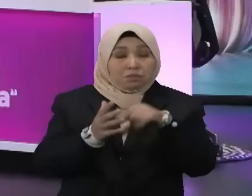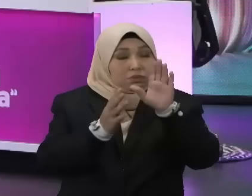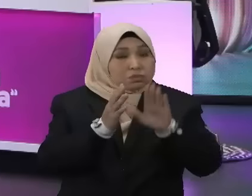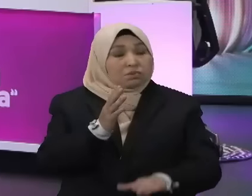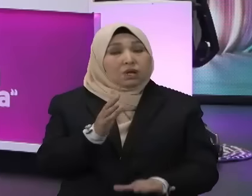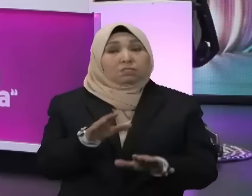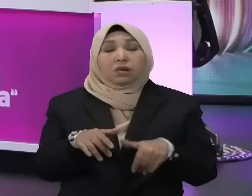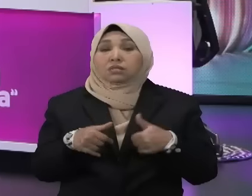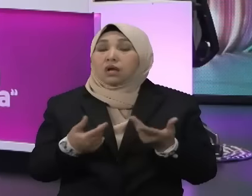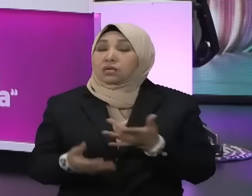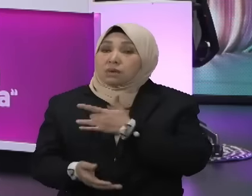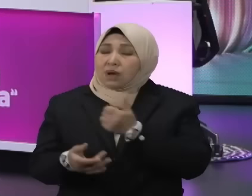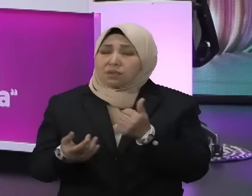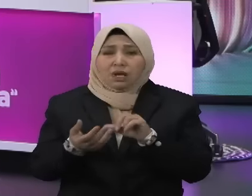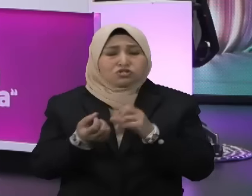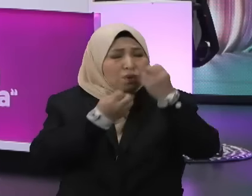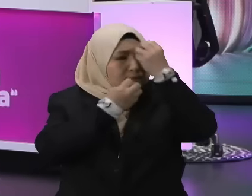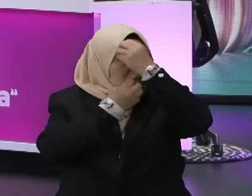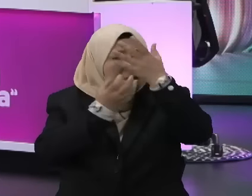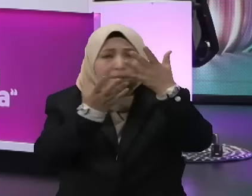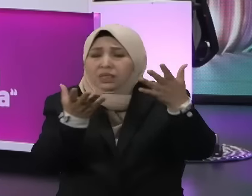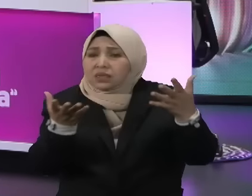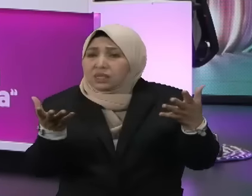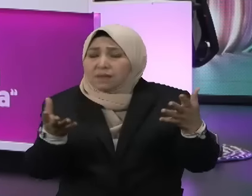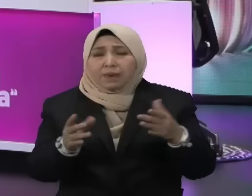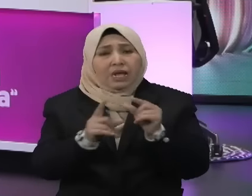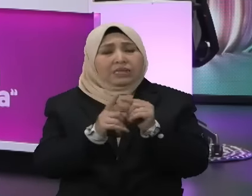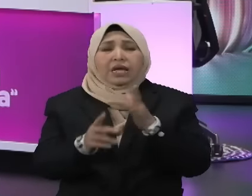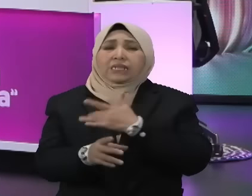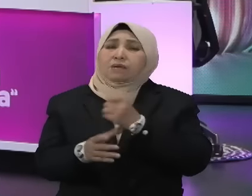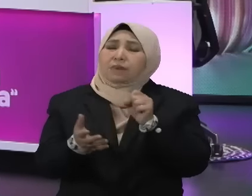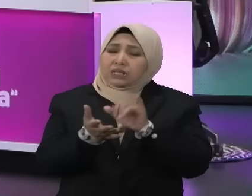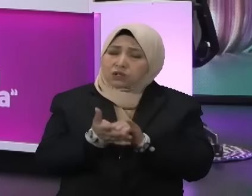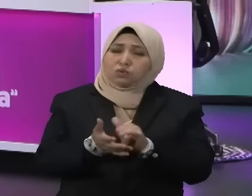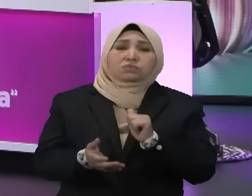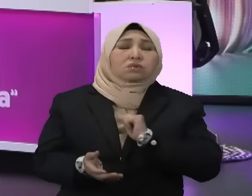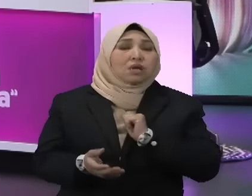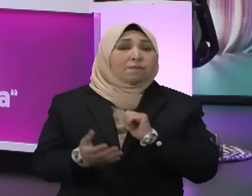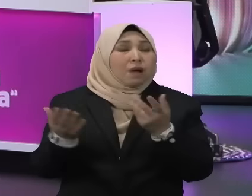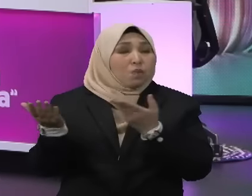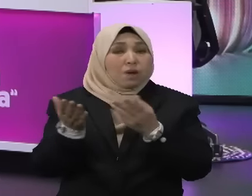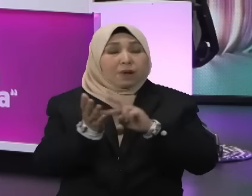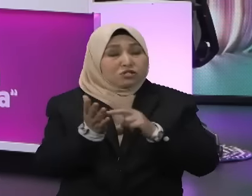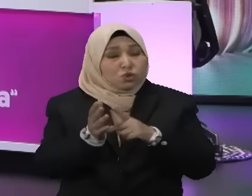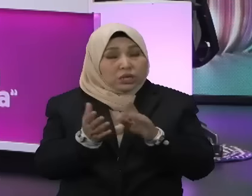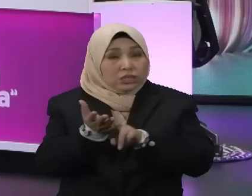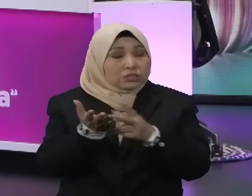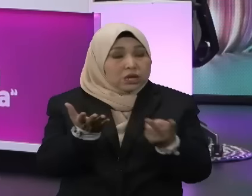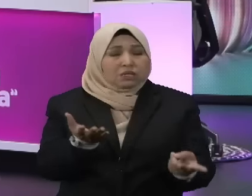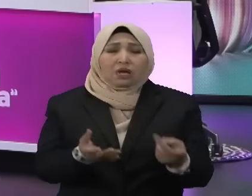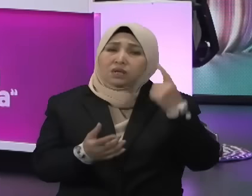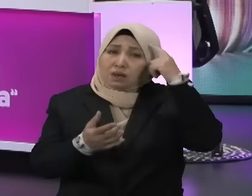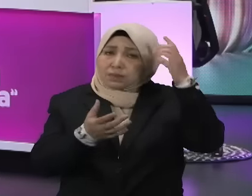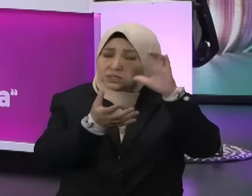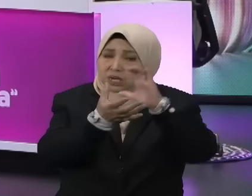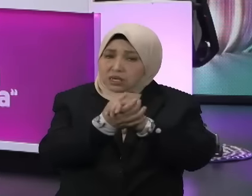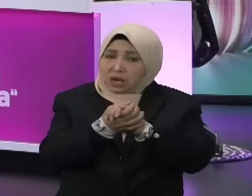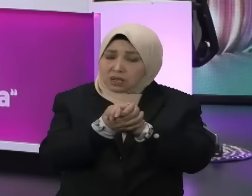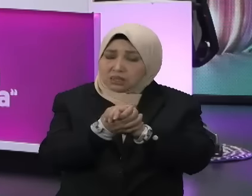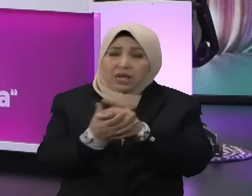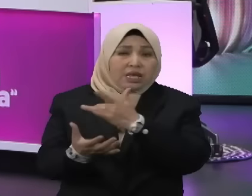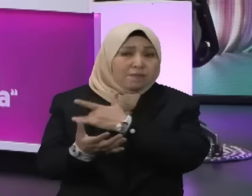lagi bahaya. Maksudnya apa Ustaz untuk maklumat kita? Perkataan iman tu sendiri membawa maksud adalah, kalau kita terjemahkan dia, kepercayaan. Al-iman